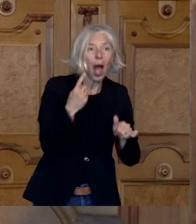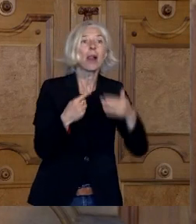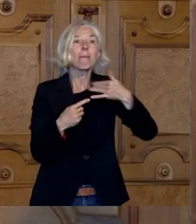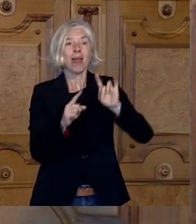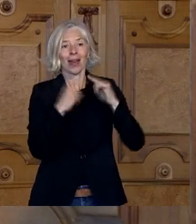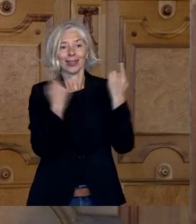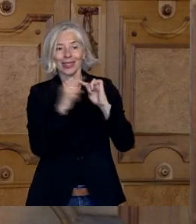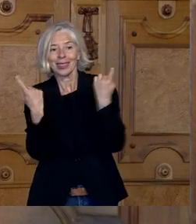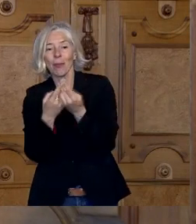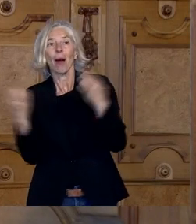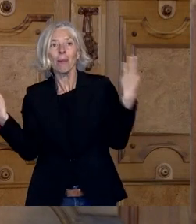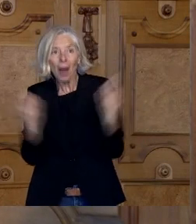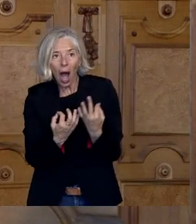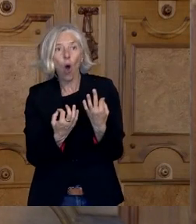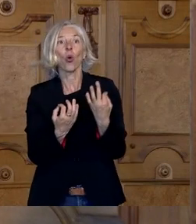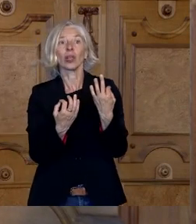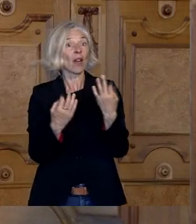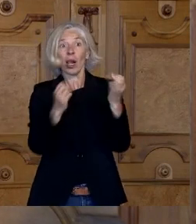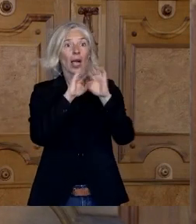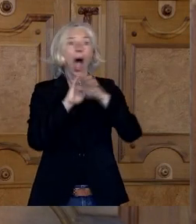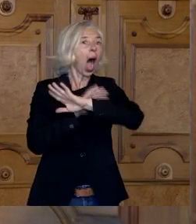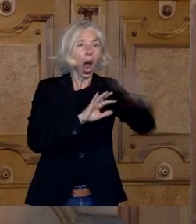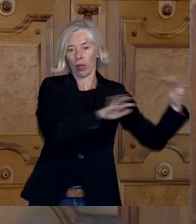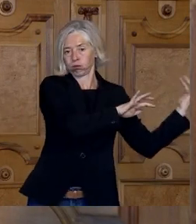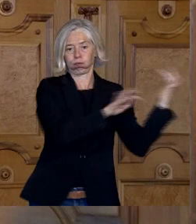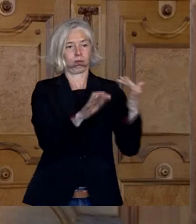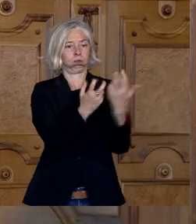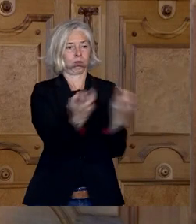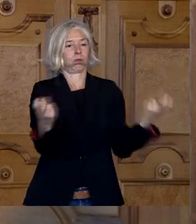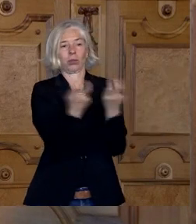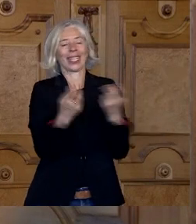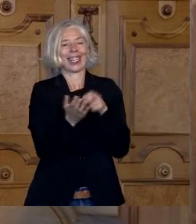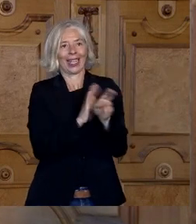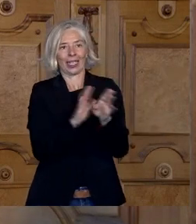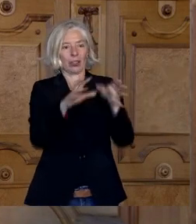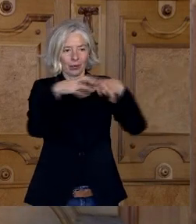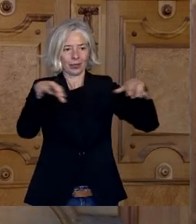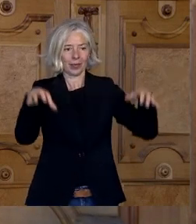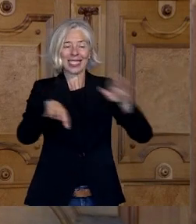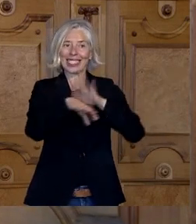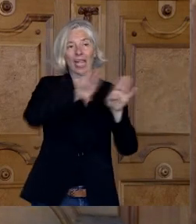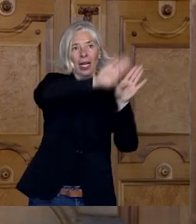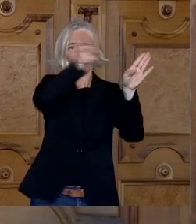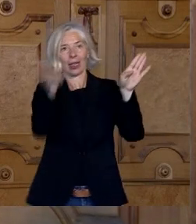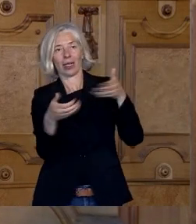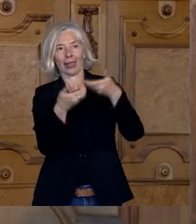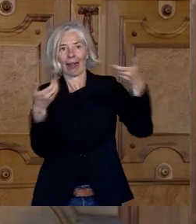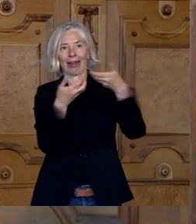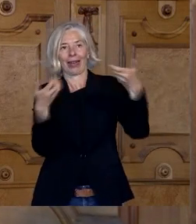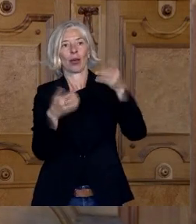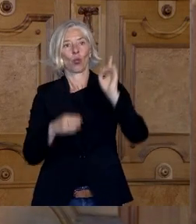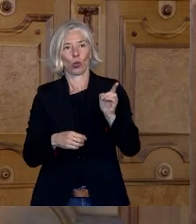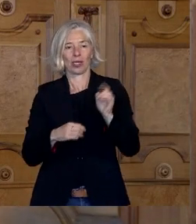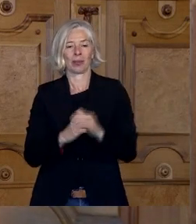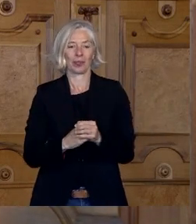alle Schulklassen zeitgleich beschult werden können. Für die Stadt als Sachaufwandsträgerin ist es